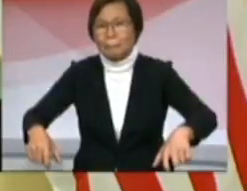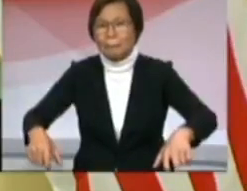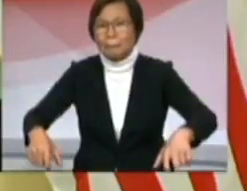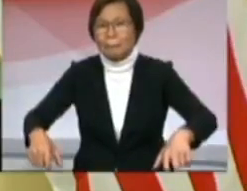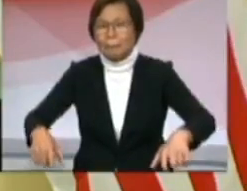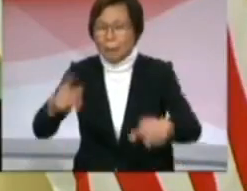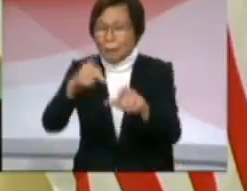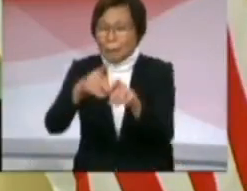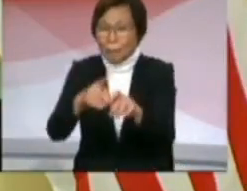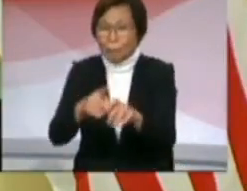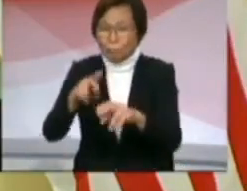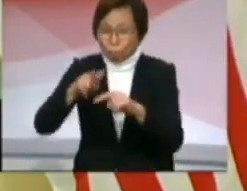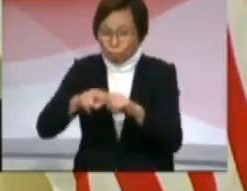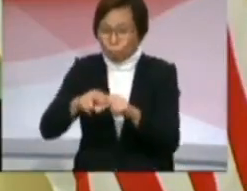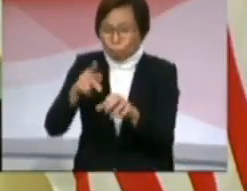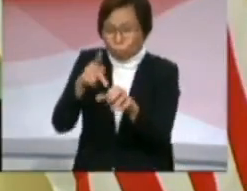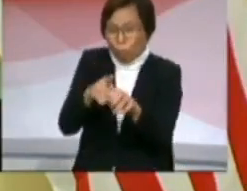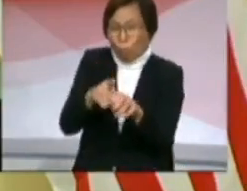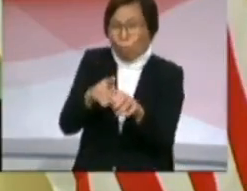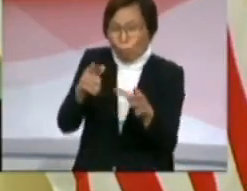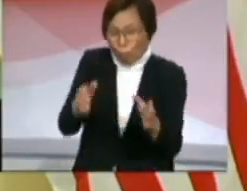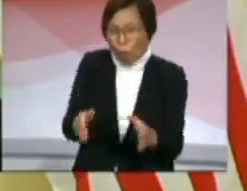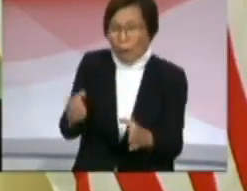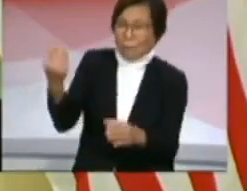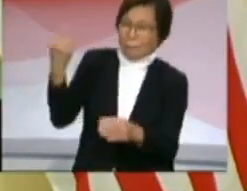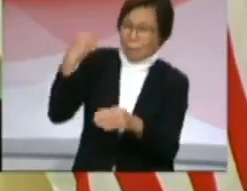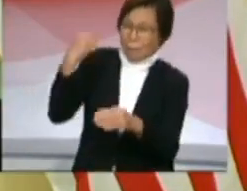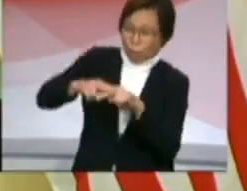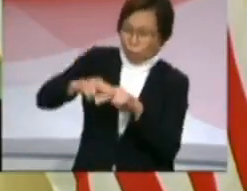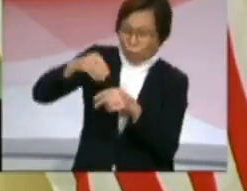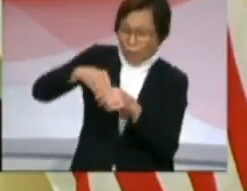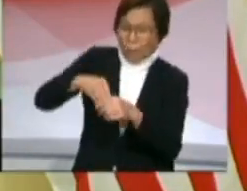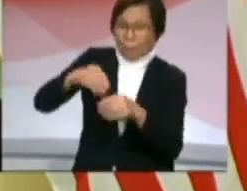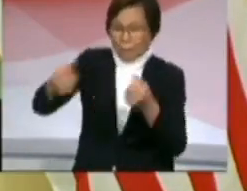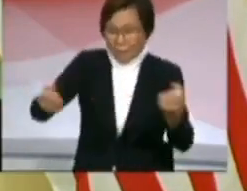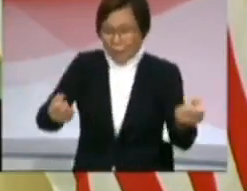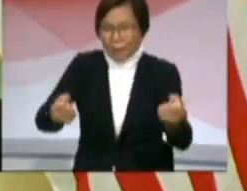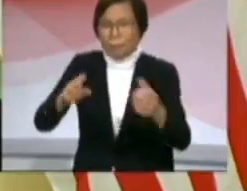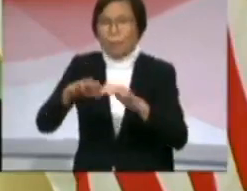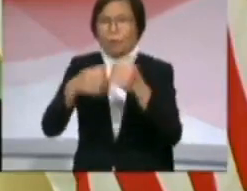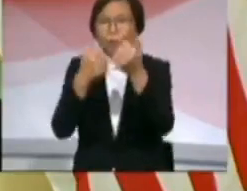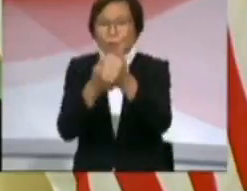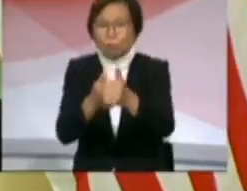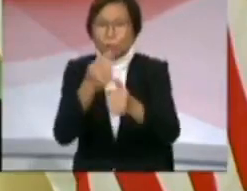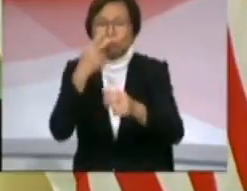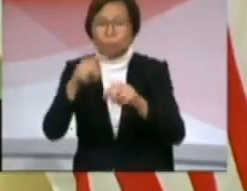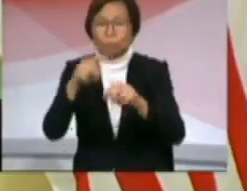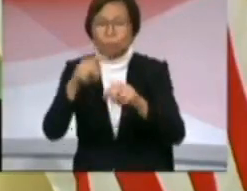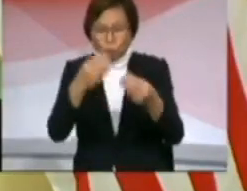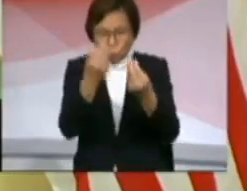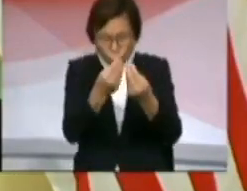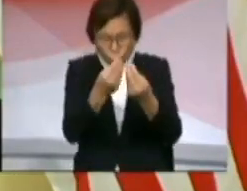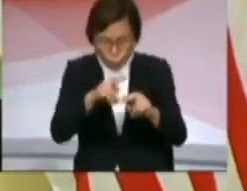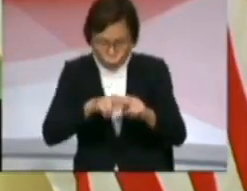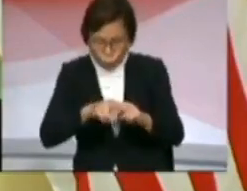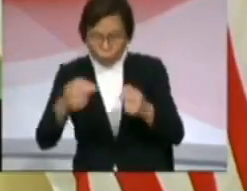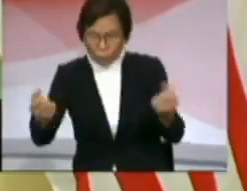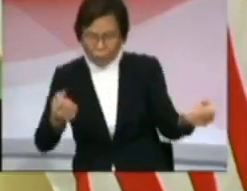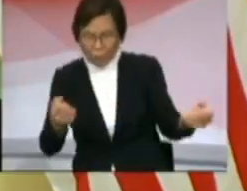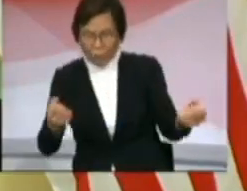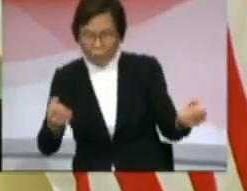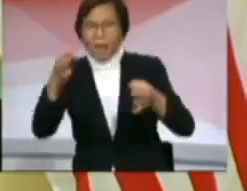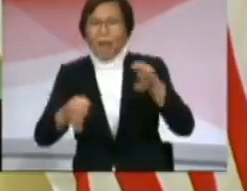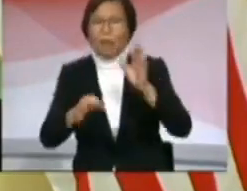pun penumpang, jumlah penumpang di dalam kenderaan adalah berdasarkan jumlah tempat duduk kenderaan.